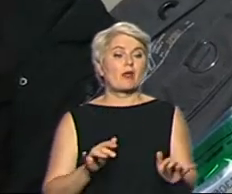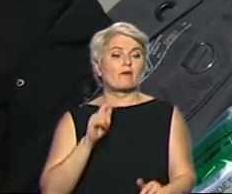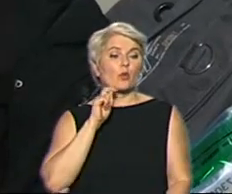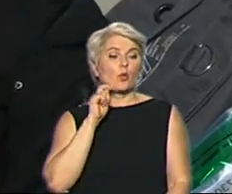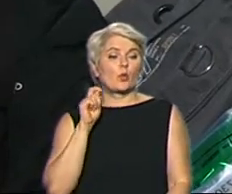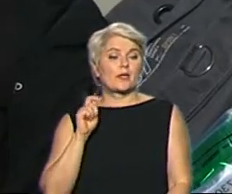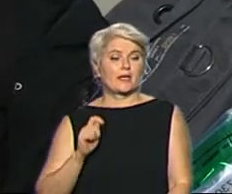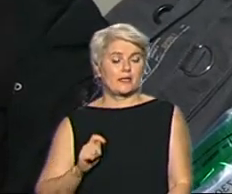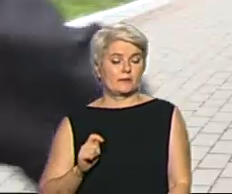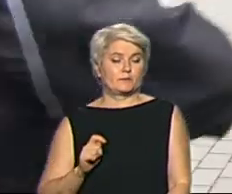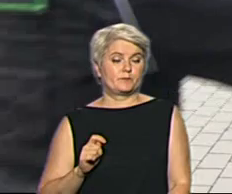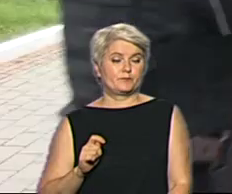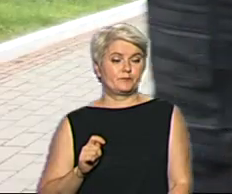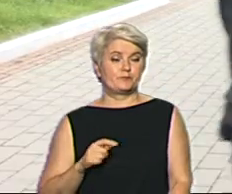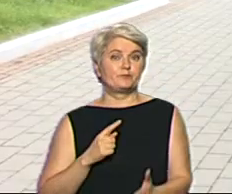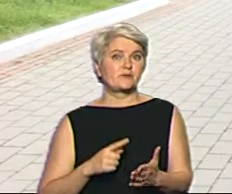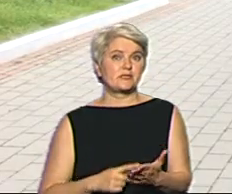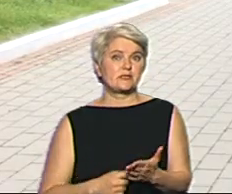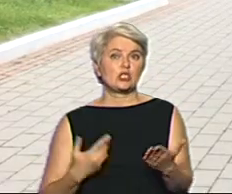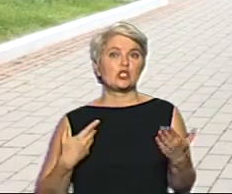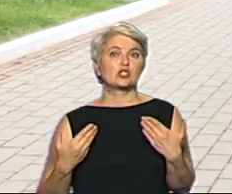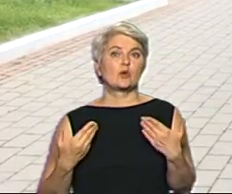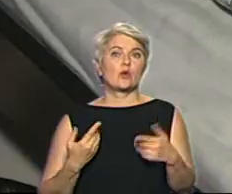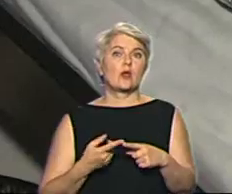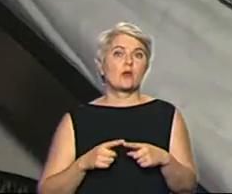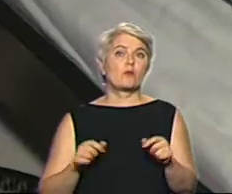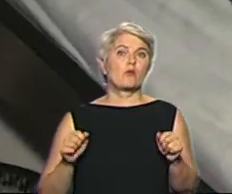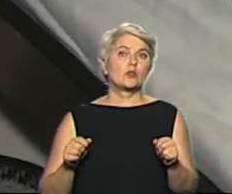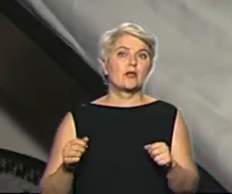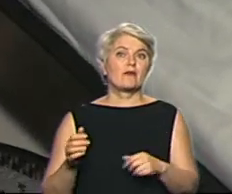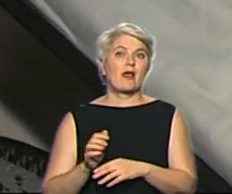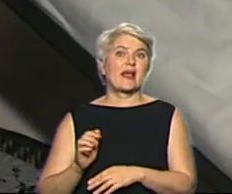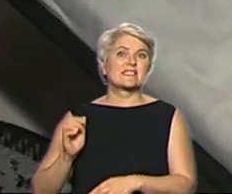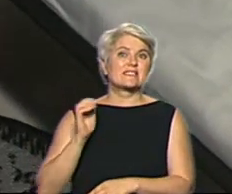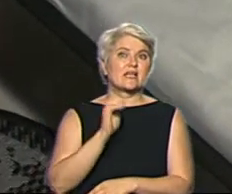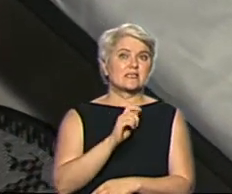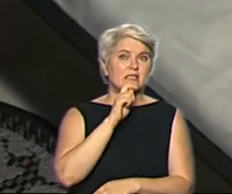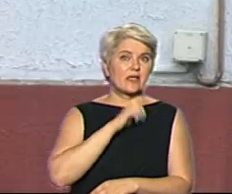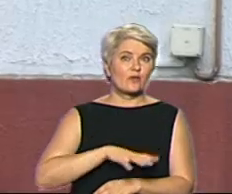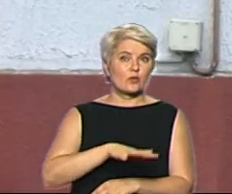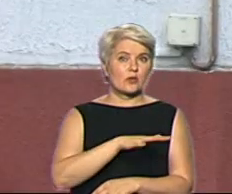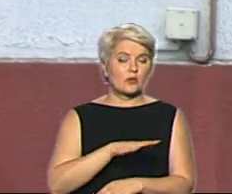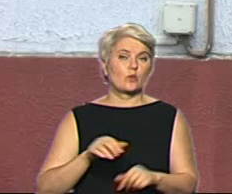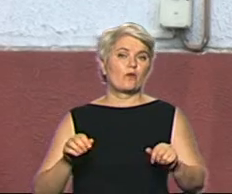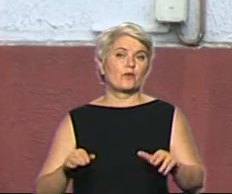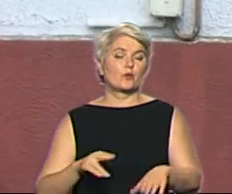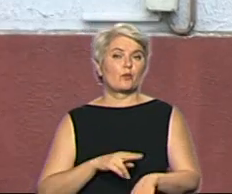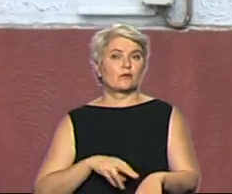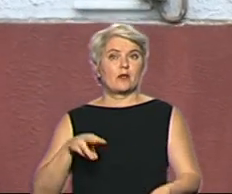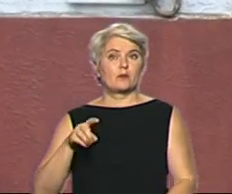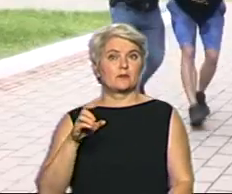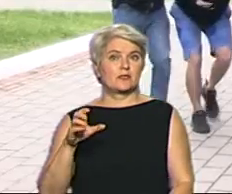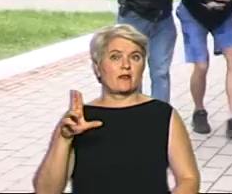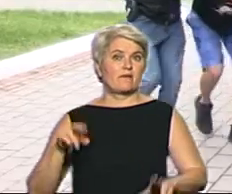відомства Катерина Зеленко. Питання щодо їх можливої екстрадиції в Україну будуть вирішувати правоохоронці. В МЗС вважають,